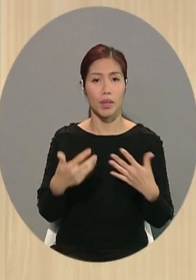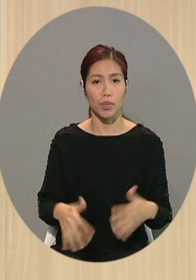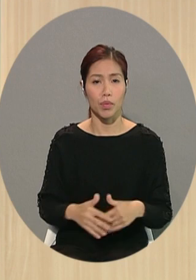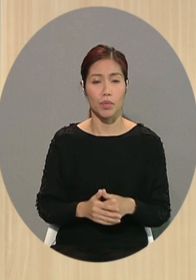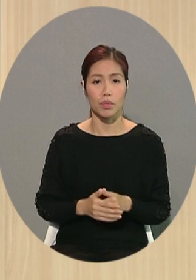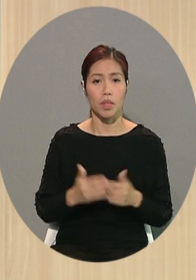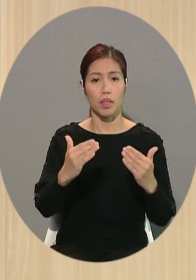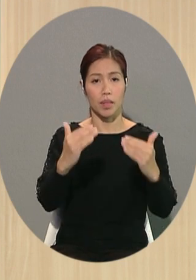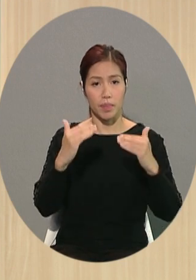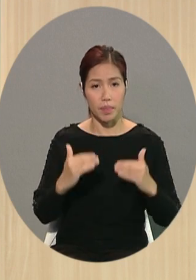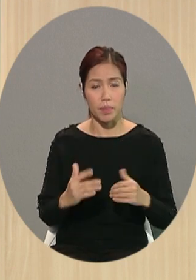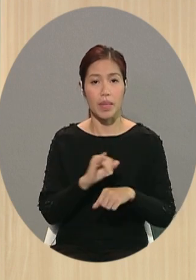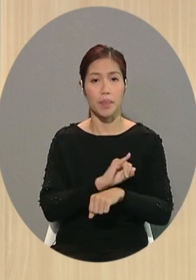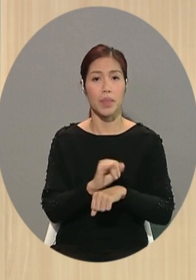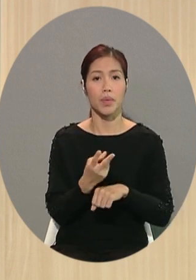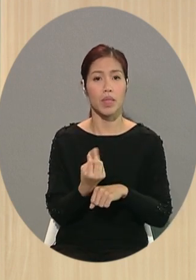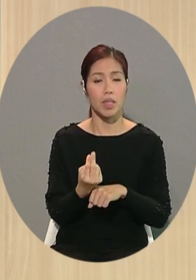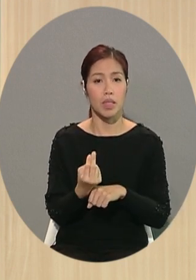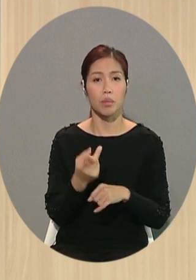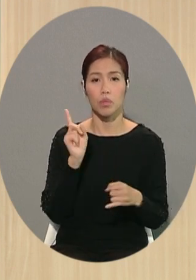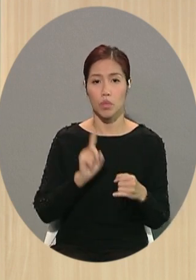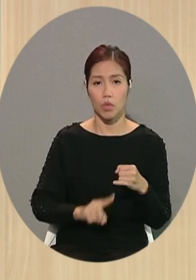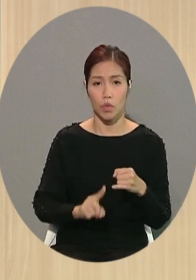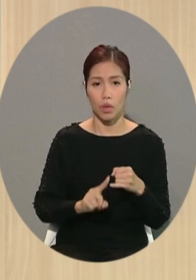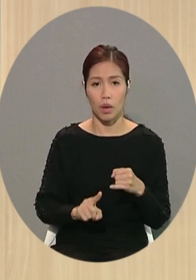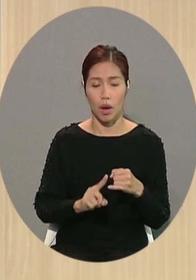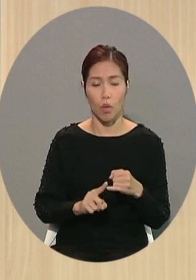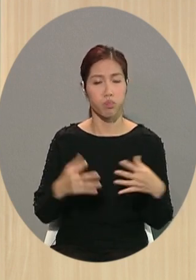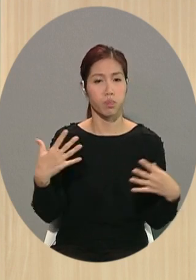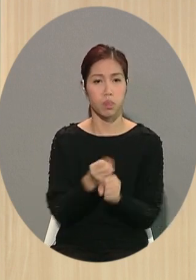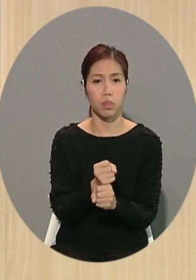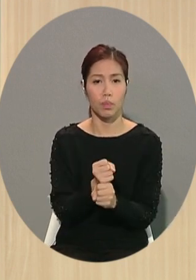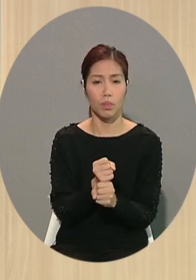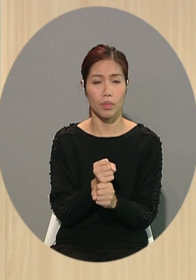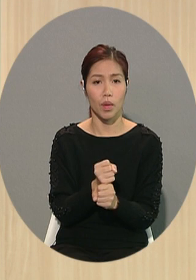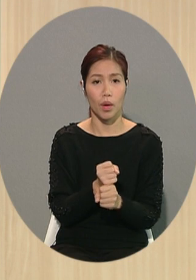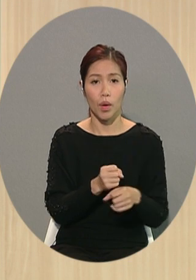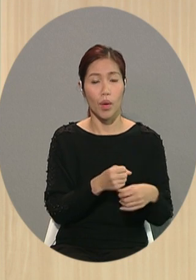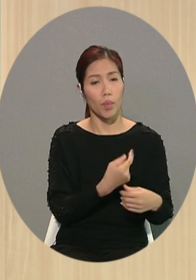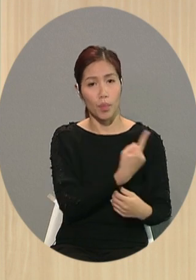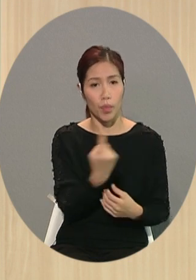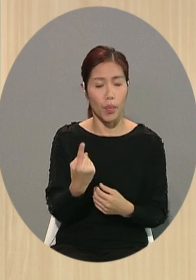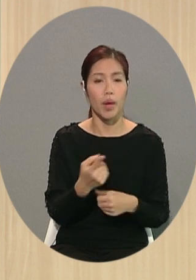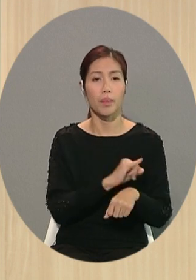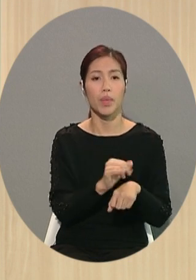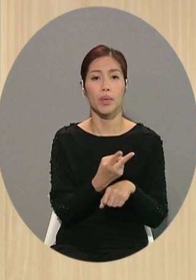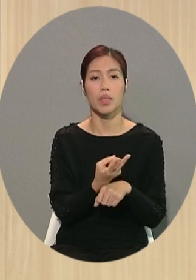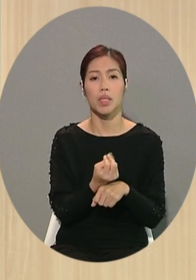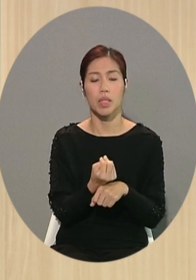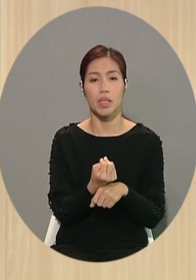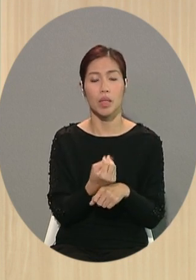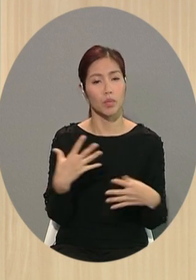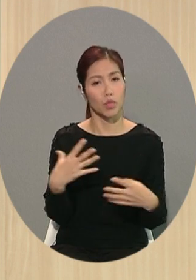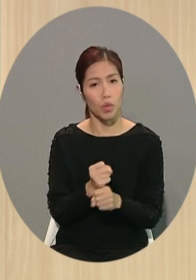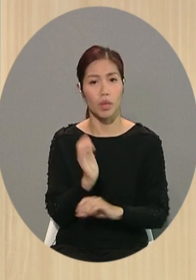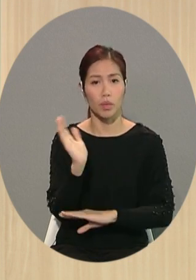嚟咧仲有二十秒嘅，嚟緊最後一個環節就係總結啊。每位候選人有二十秒時間可以總結同